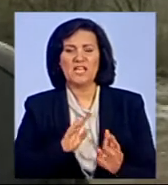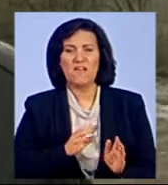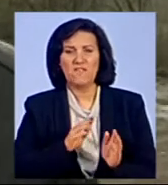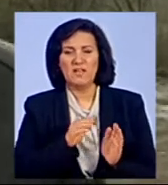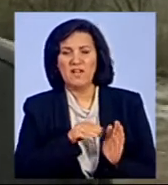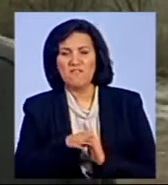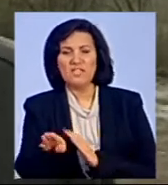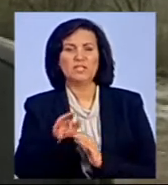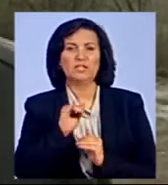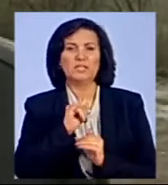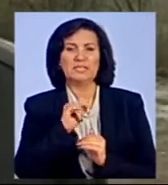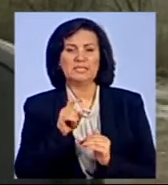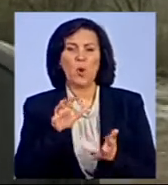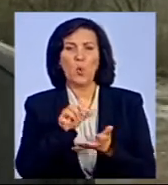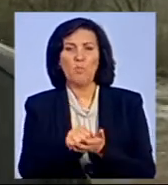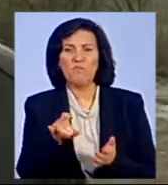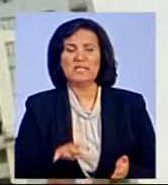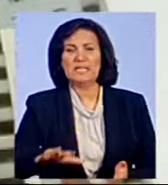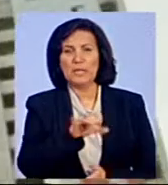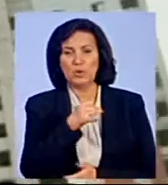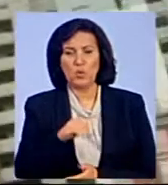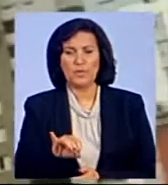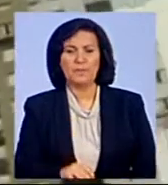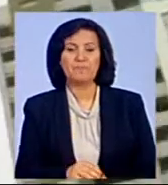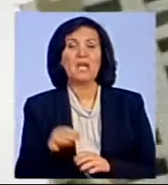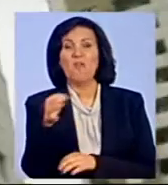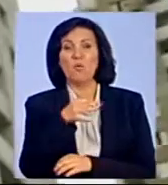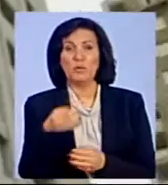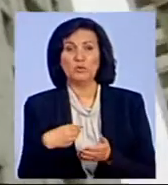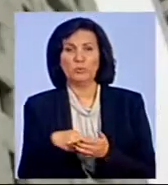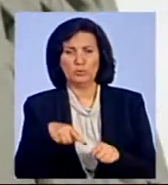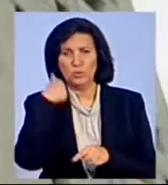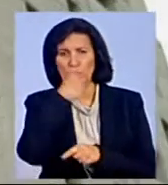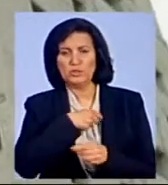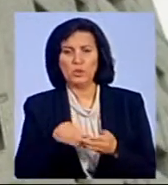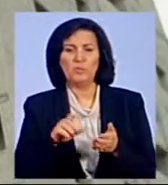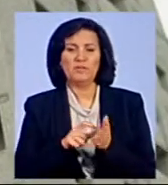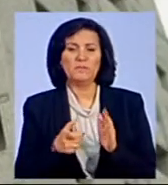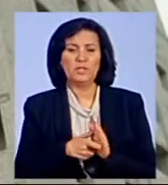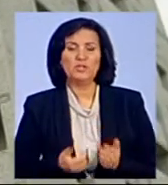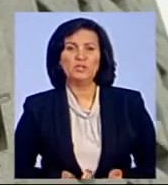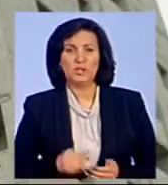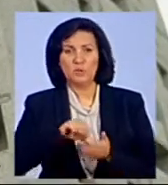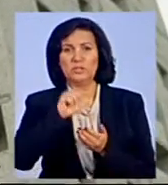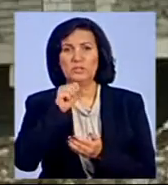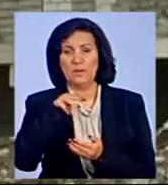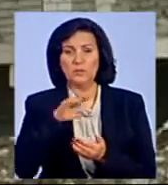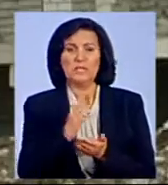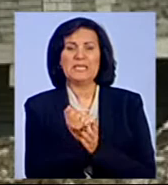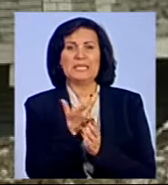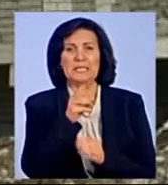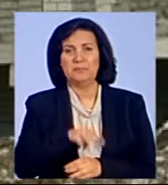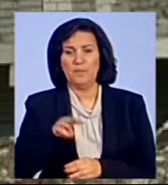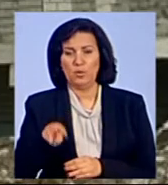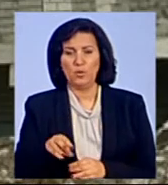вийшли з окупованих територій. В обласному бюджеті цьогоріч на купівлю житла учасникам бойових дій є 13 мільйонів,